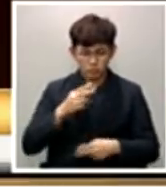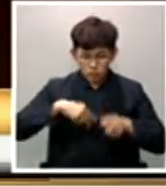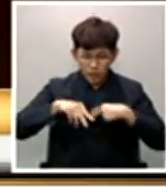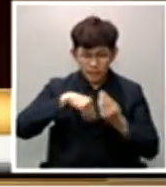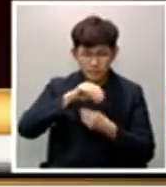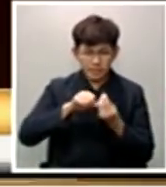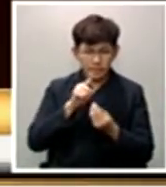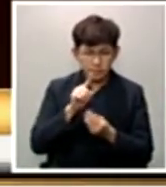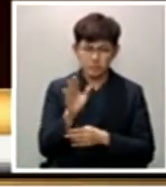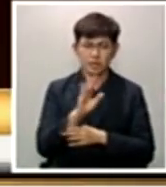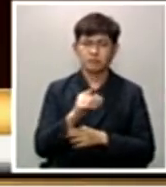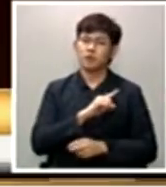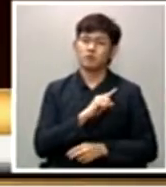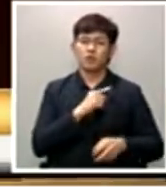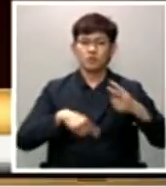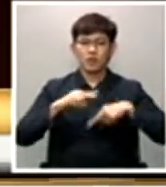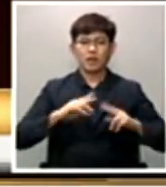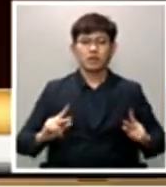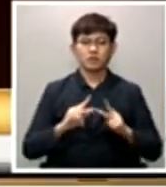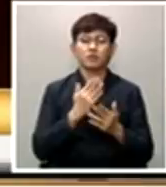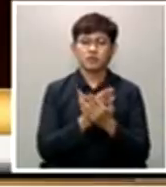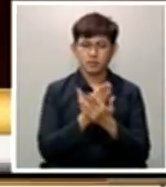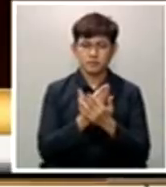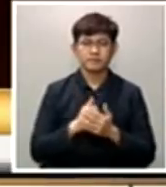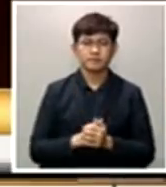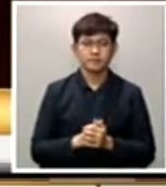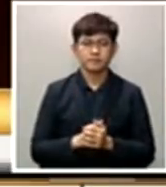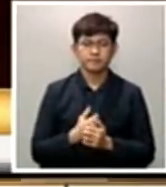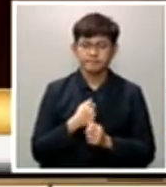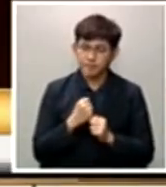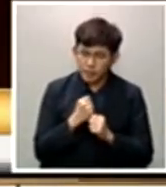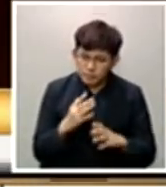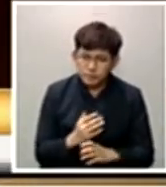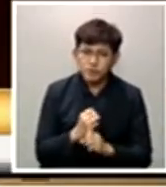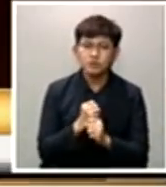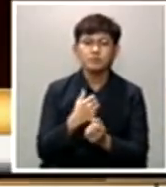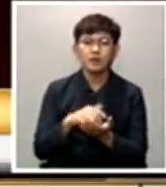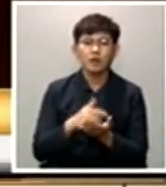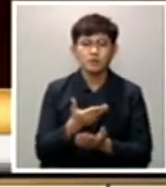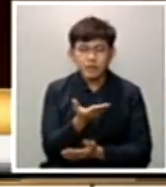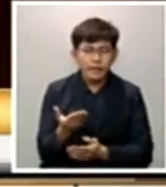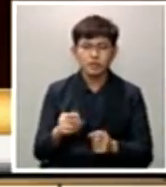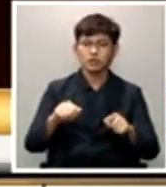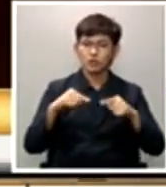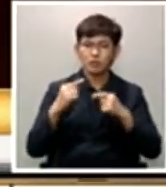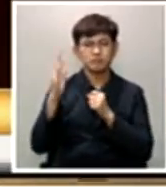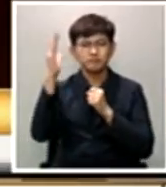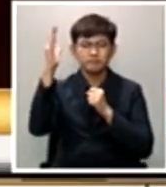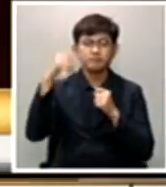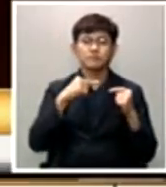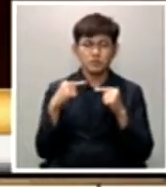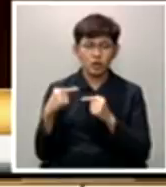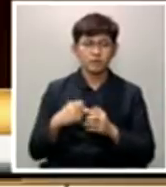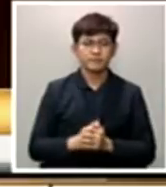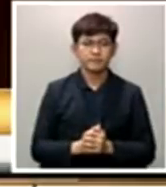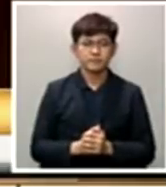แต่ผมกำกับกระทรวงการคลังนะครับเอาละครับผมจะให้สั้นกว่านี้เพื่อว่าท่านจะได้มีเวลาพูดมากกว่านี้